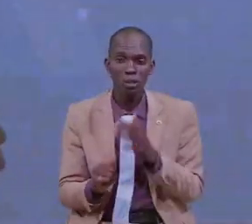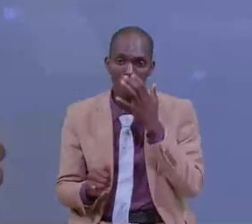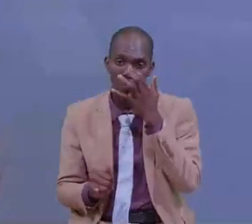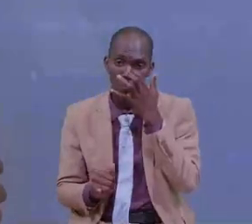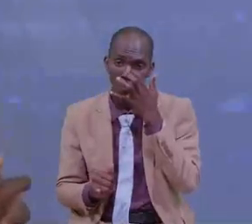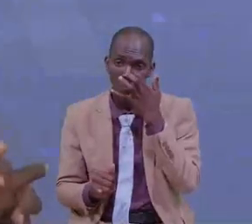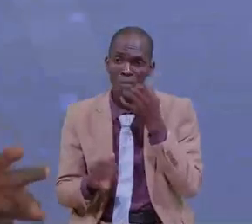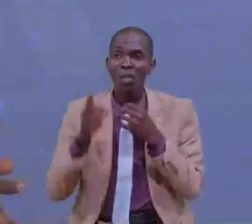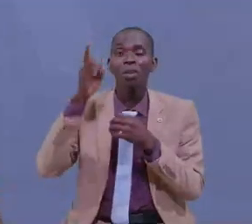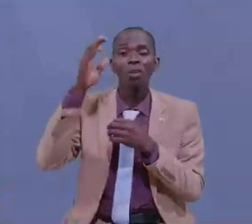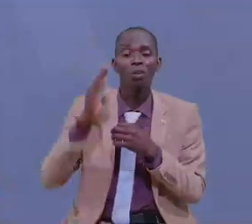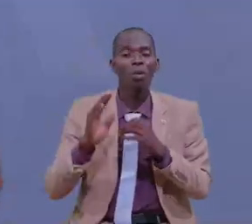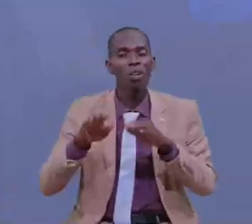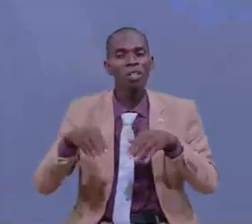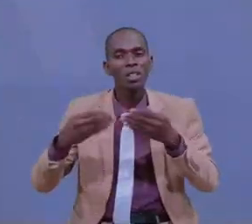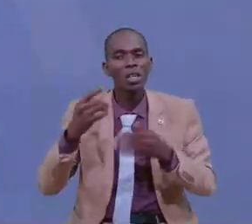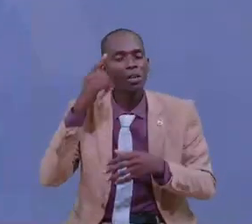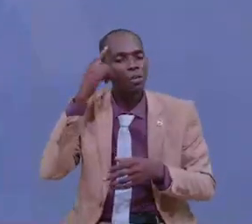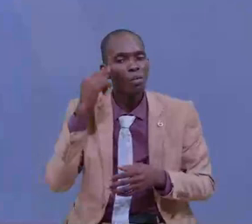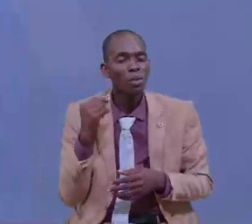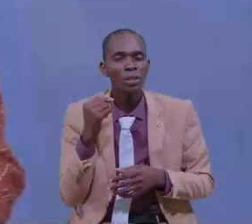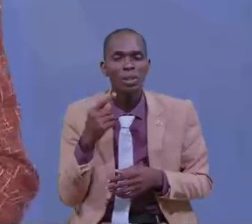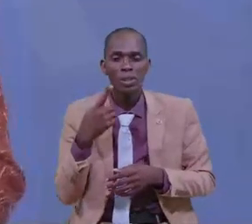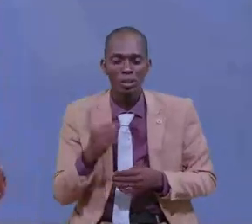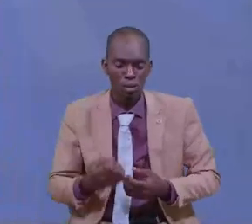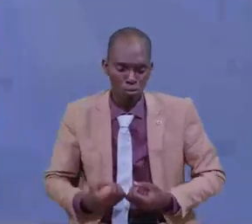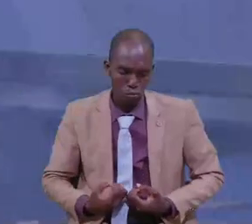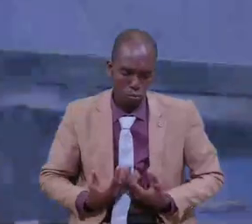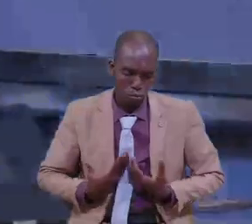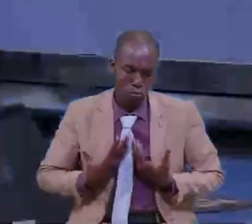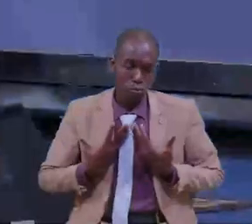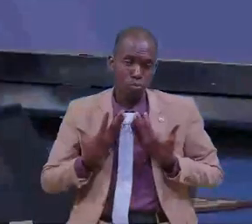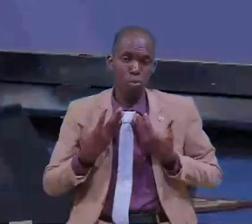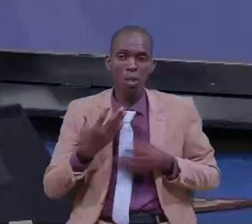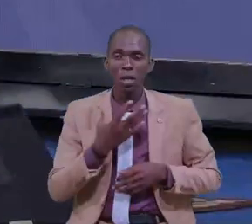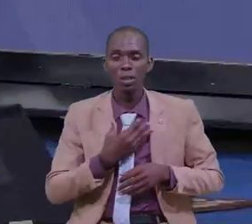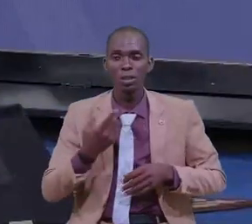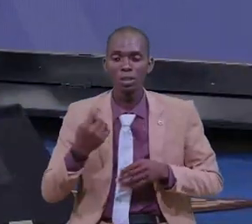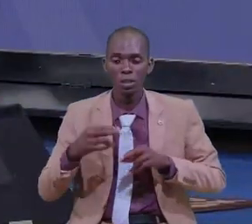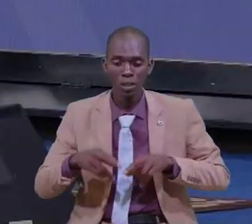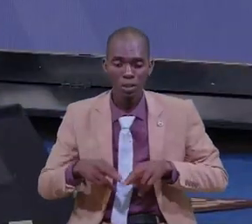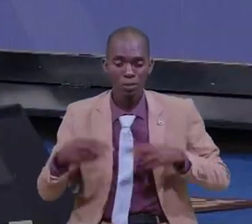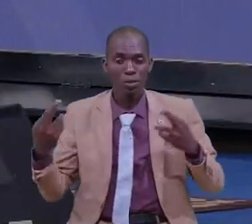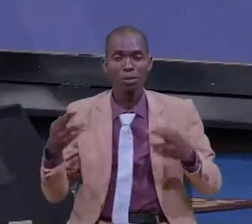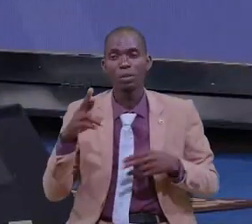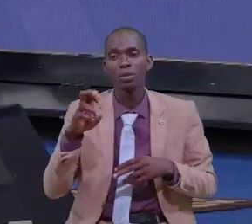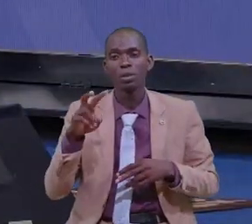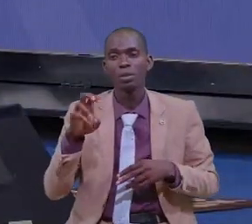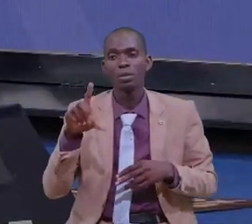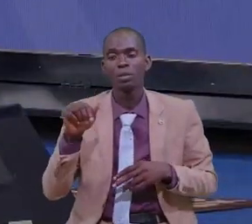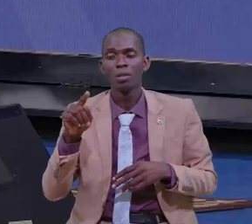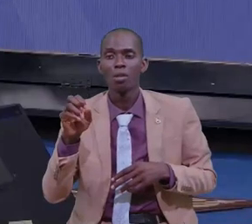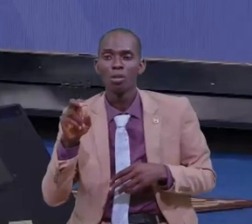ça, Dieu lui a donné l'inspiration, la révélation pour